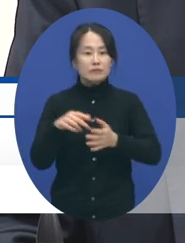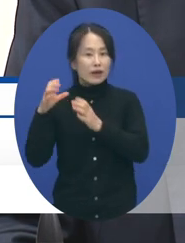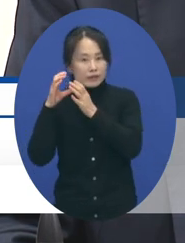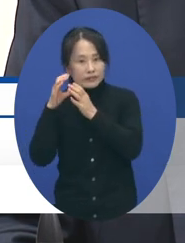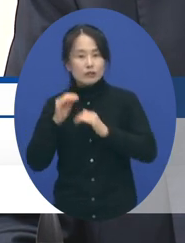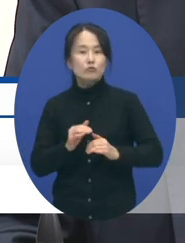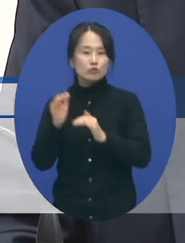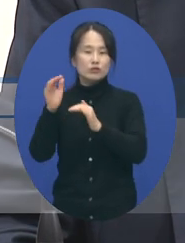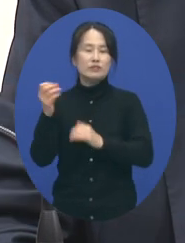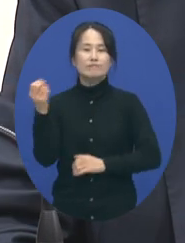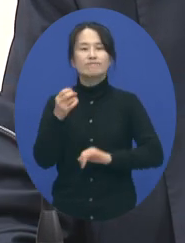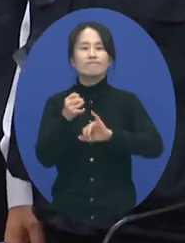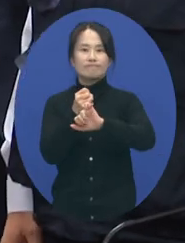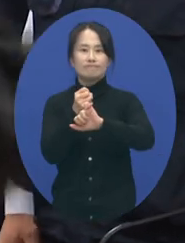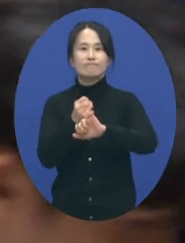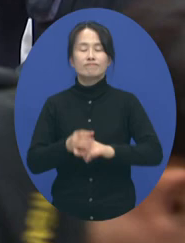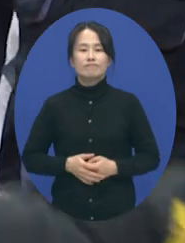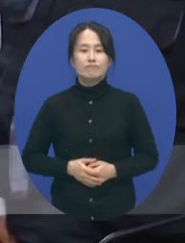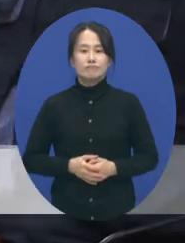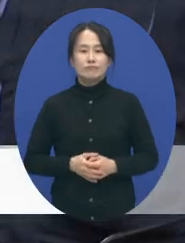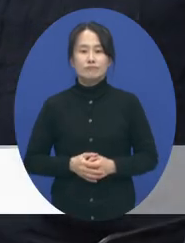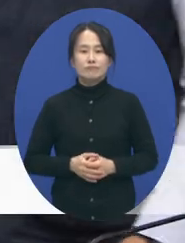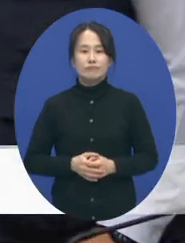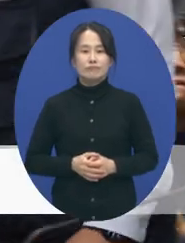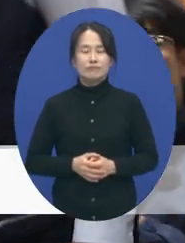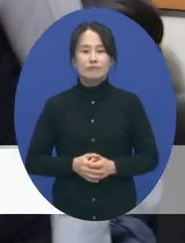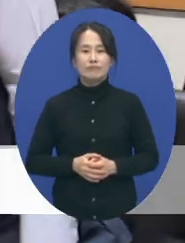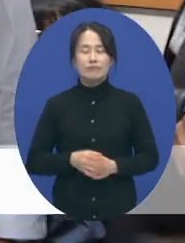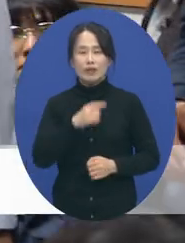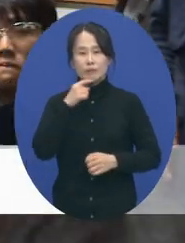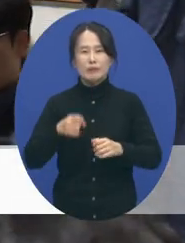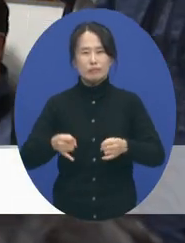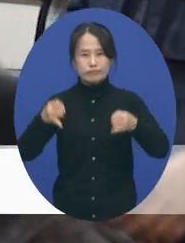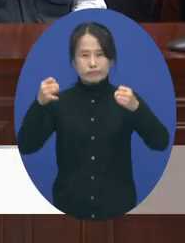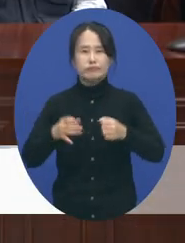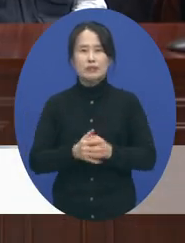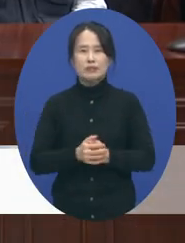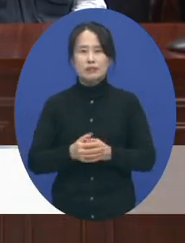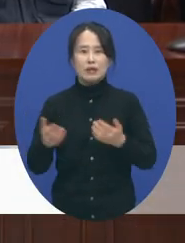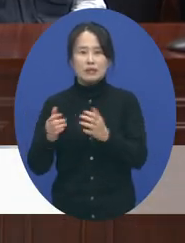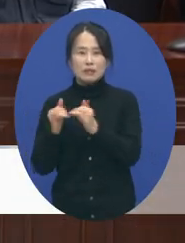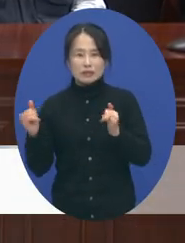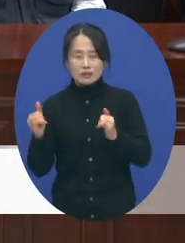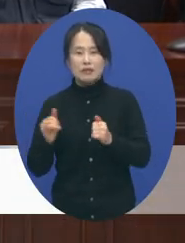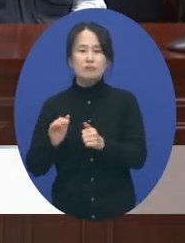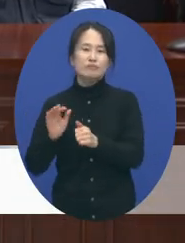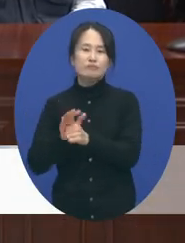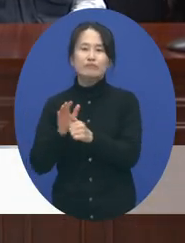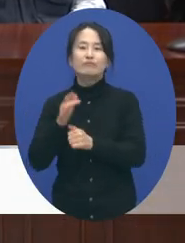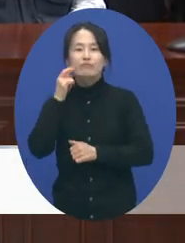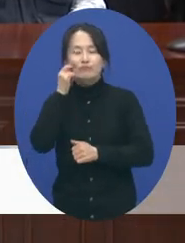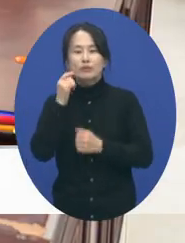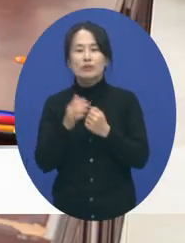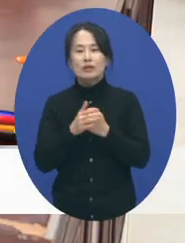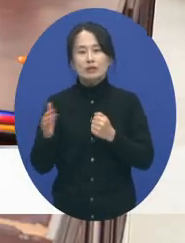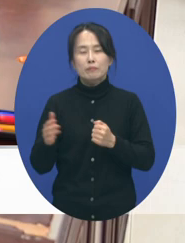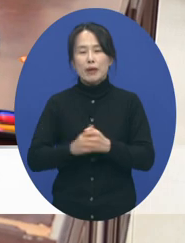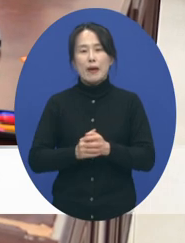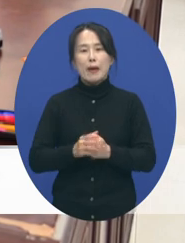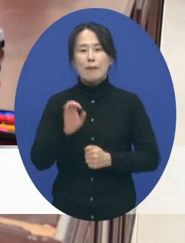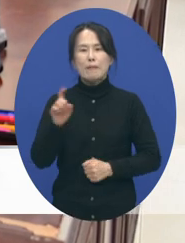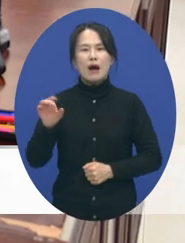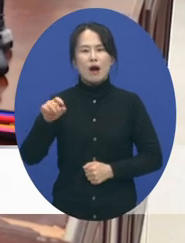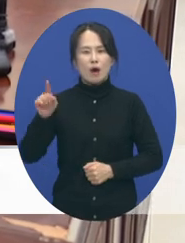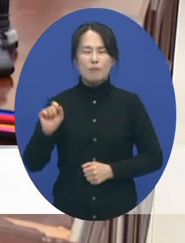다시 한번 여러분들에게 약속을 드립니다. 적자와 기사들의 열악한 처우 등으로 파업이 반복됐던 시내버스.